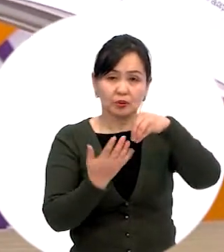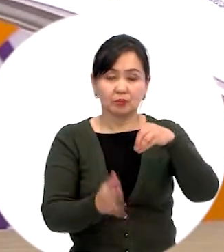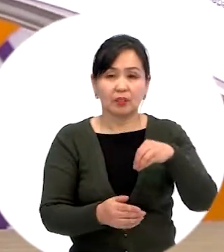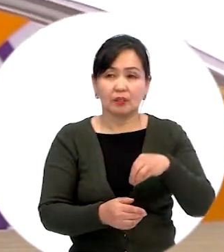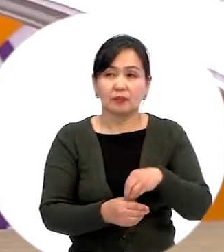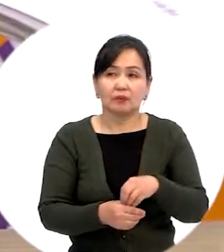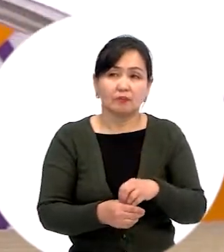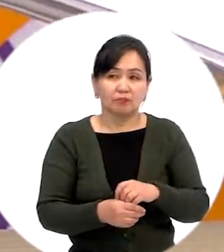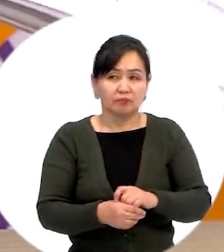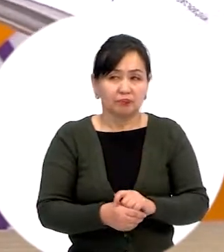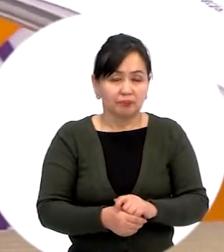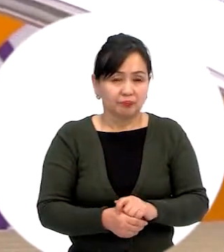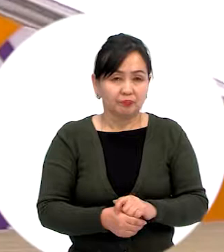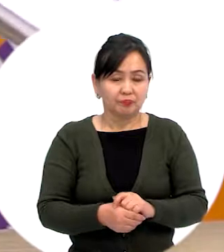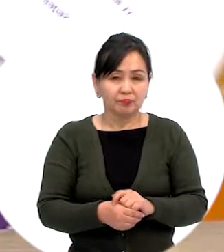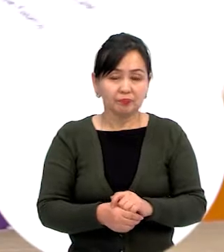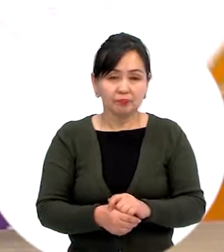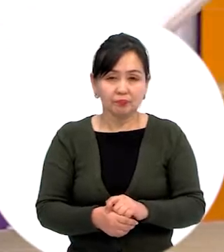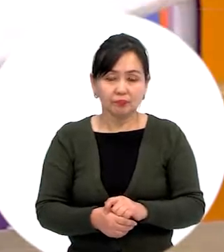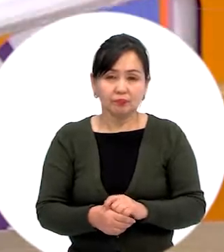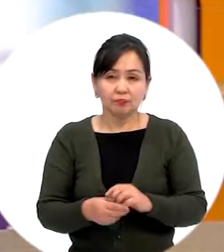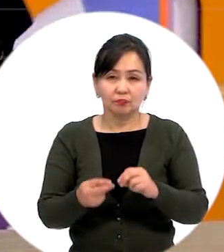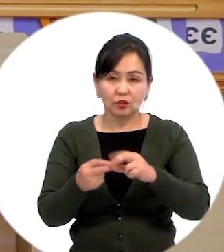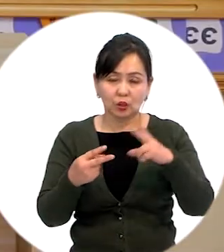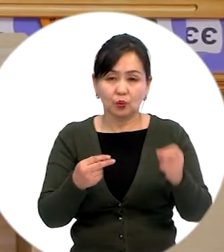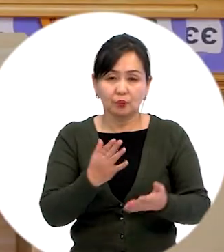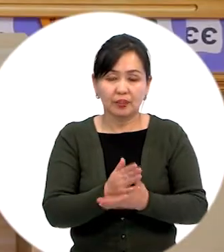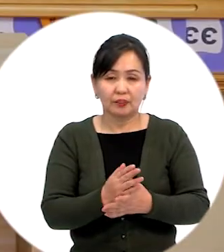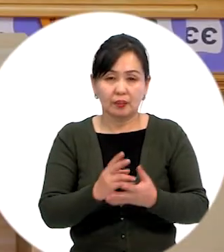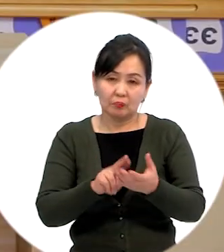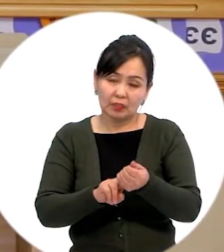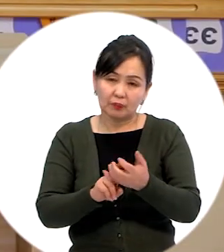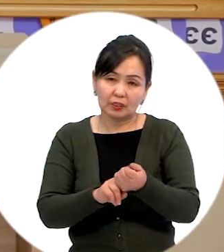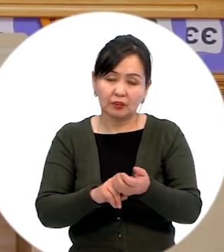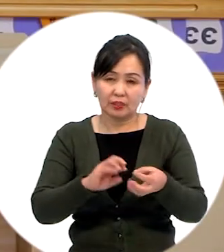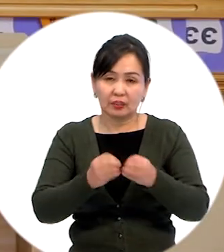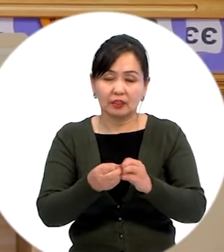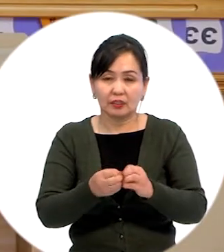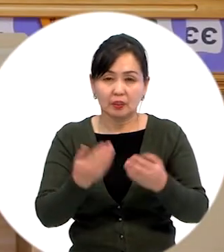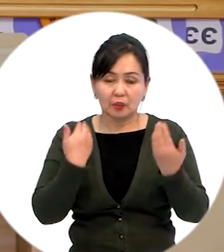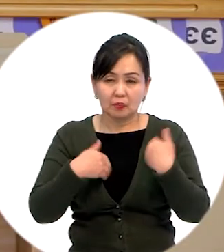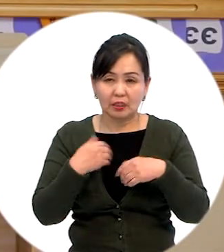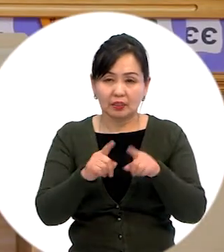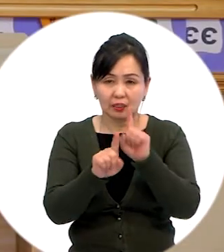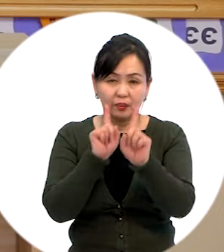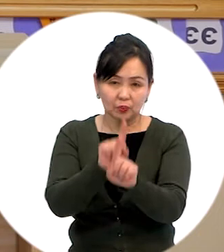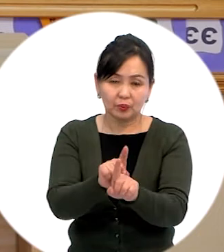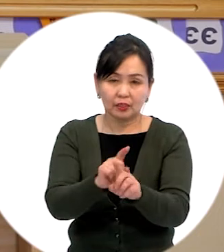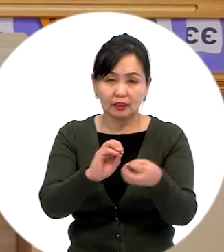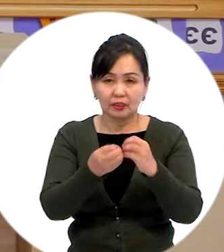одоо зүйл байна. Хүнсний одоо зүйл байна. За эдгээрийг бүгдээрээ баримлын шавраараа хэрхэн хийх вэ гэдгийг багшигаа дуурайгаад хараад